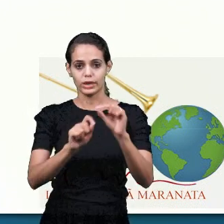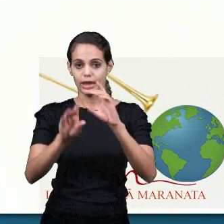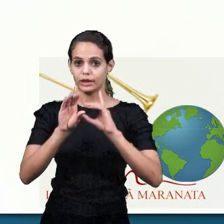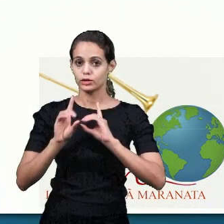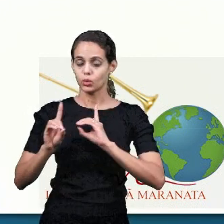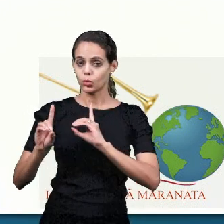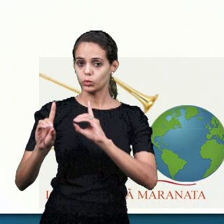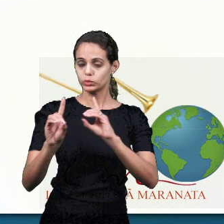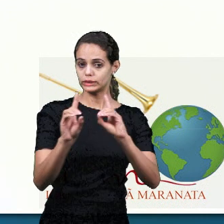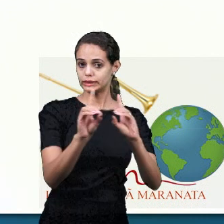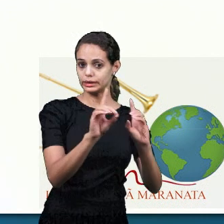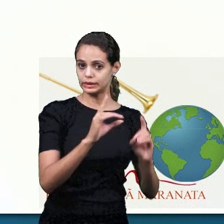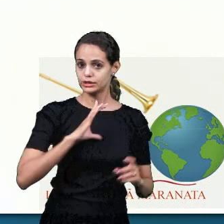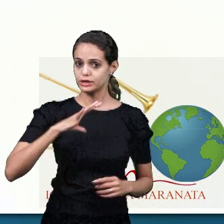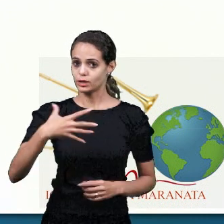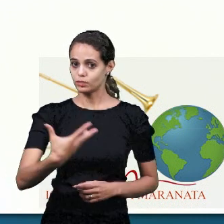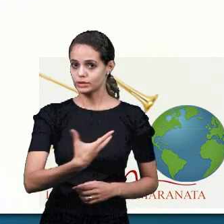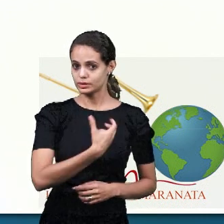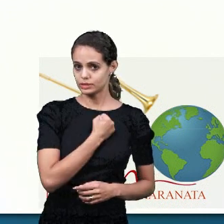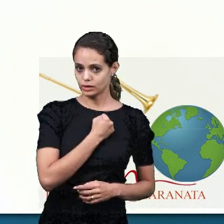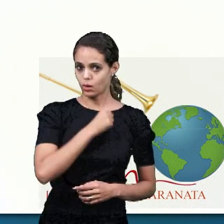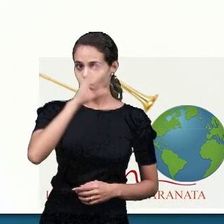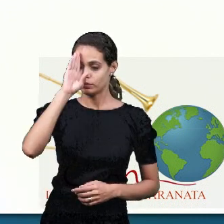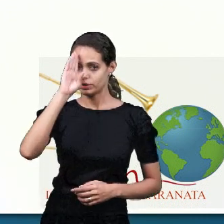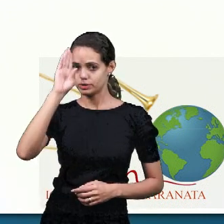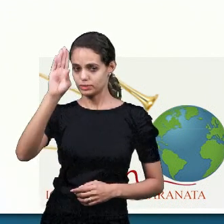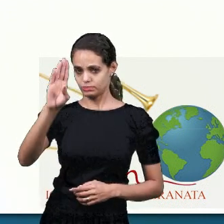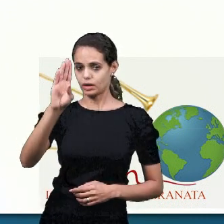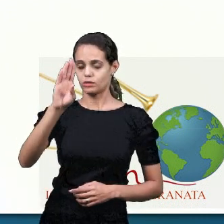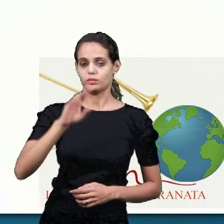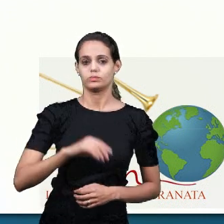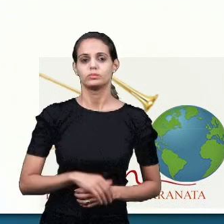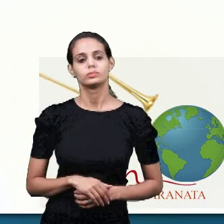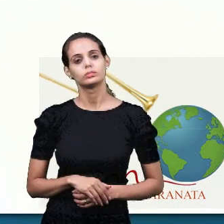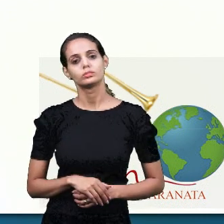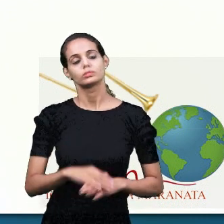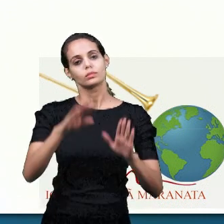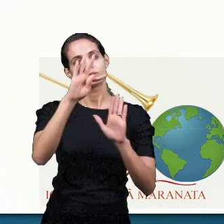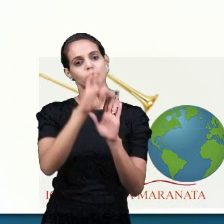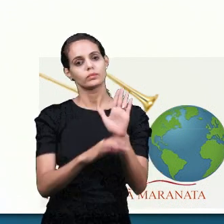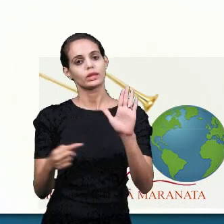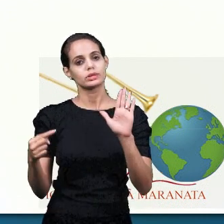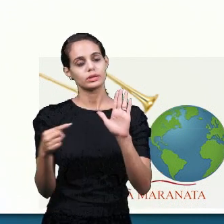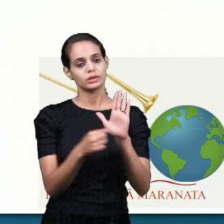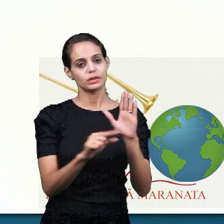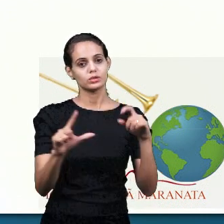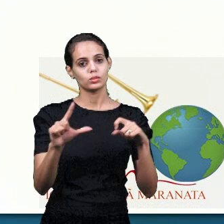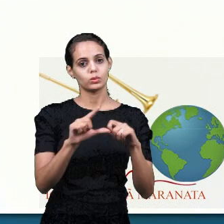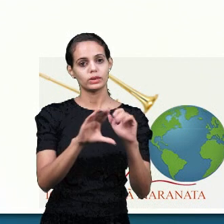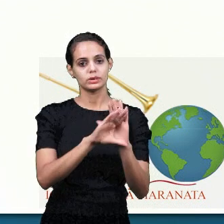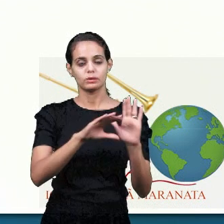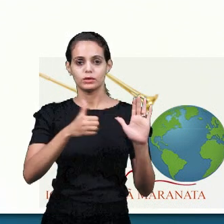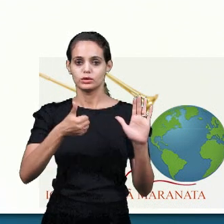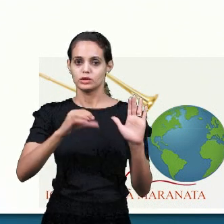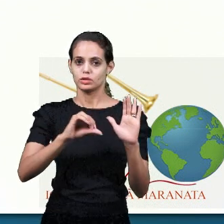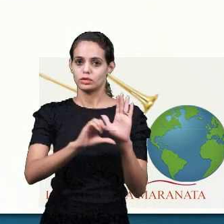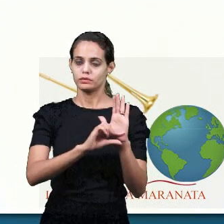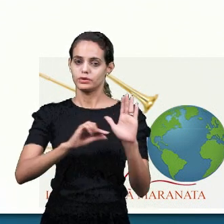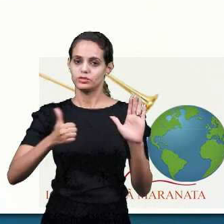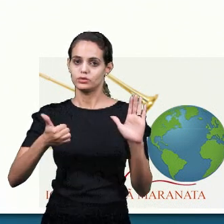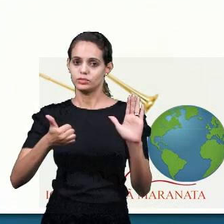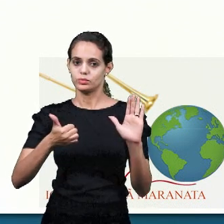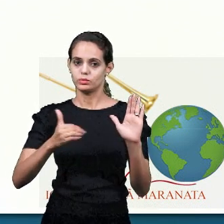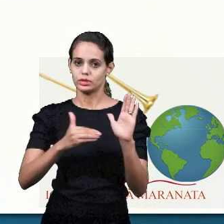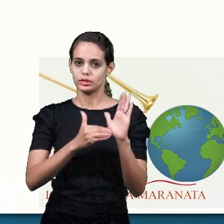salut, montrer la doctrine de salut dans ce texte de Luc, chapitre 19, de 1 à 10,